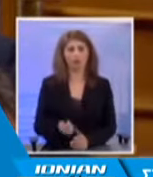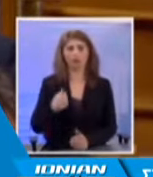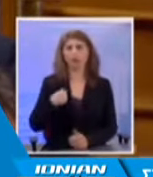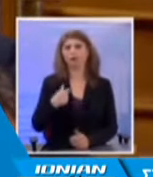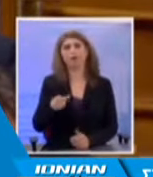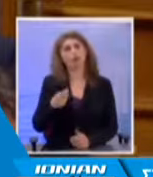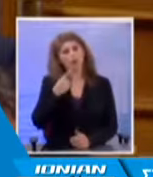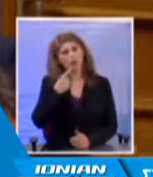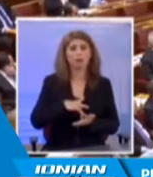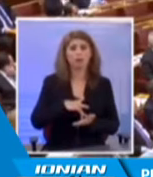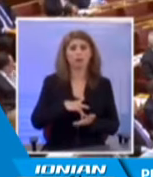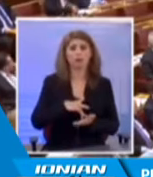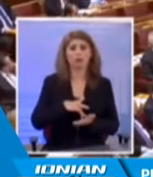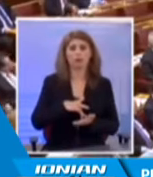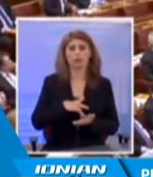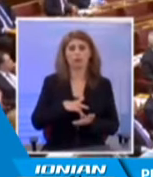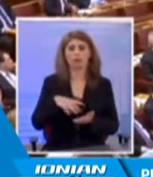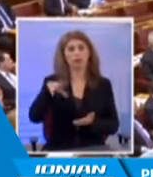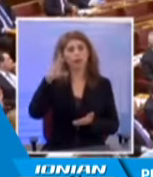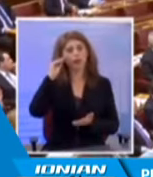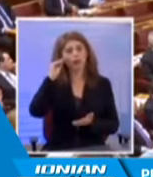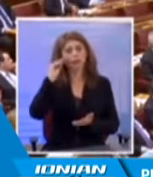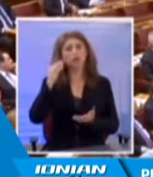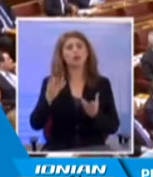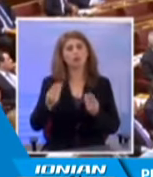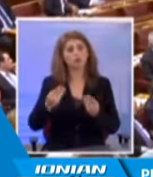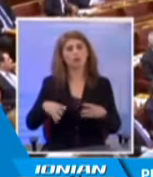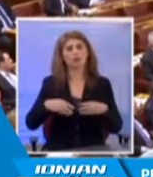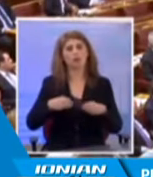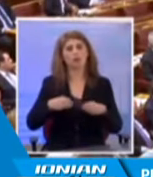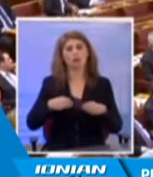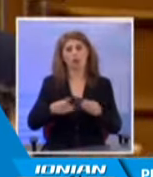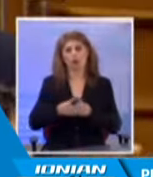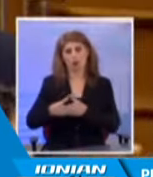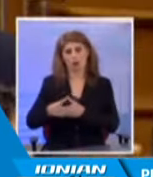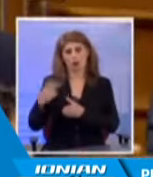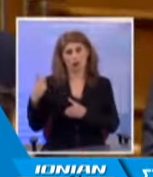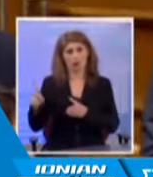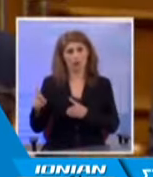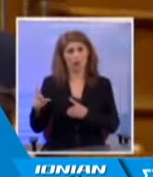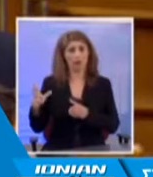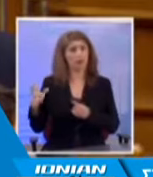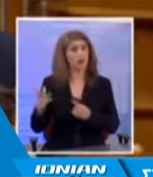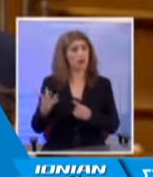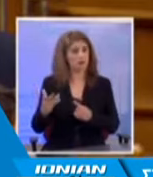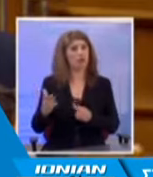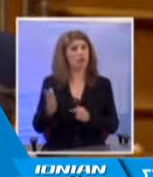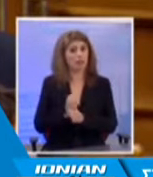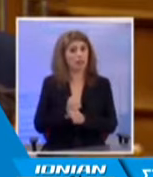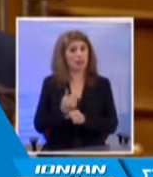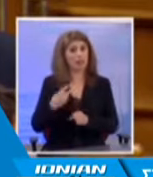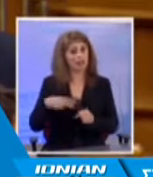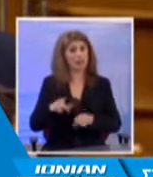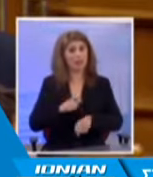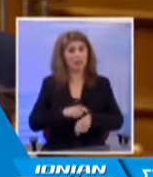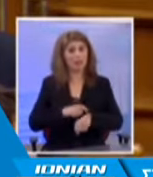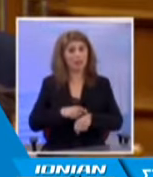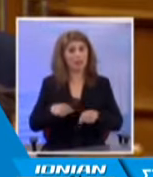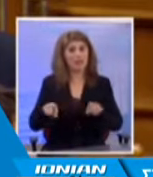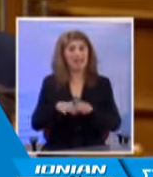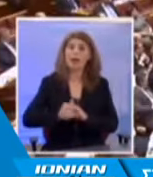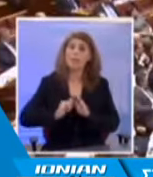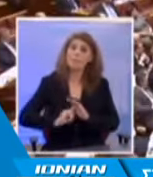Τσίπρας με την τοποθέτησή του στη Βουλή στη συζήτηση για το παράλληλο πρόγραμμα. Ο κύριος Τσίπρας δήλωσε ότι στο εξής καμία πρόκληση ή επίθεση εναντίον της χώρας δεν θα